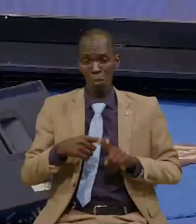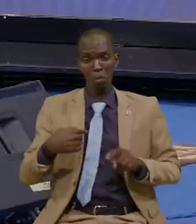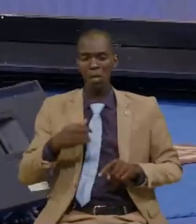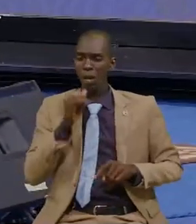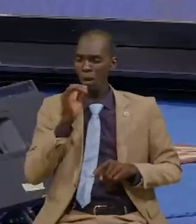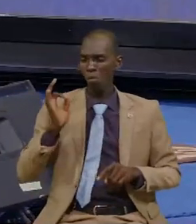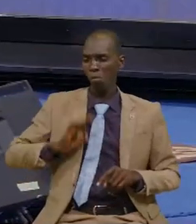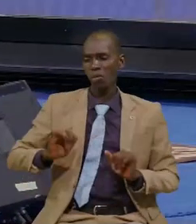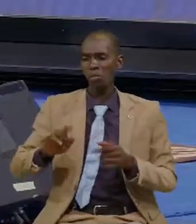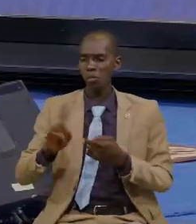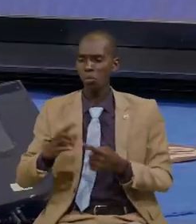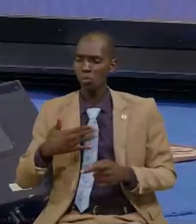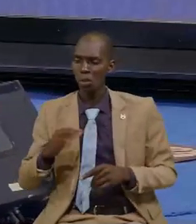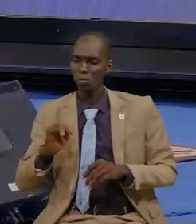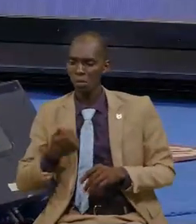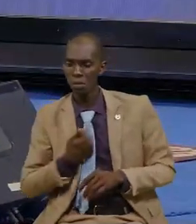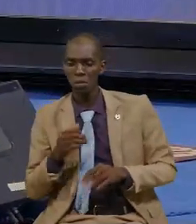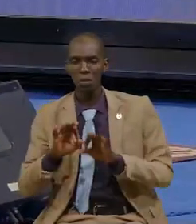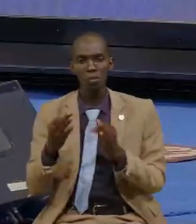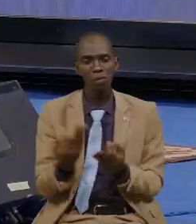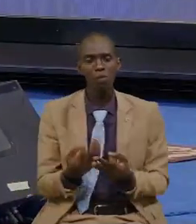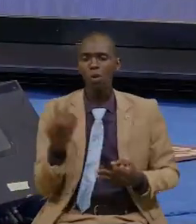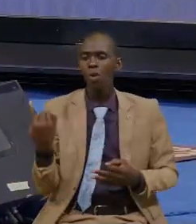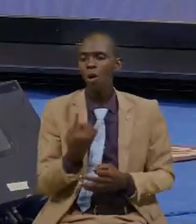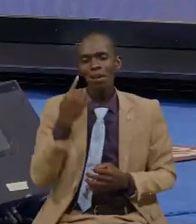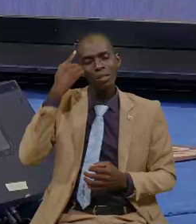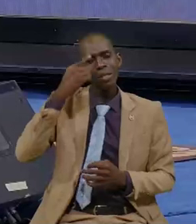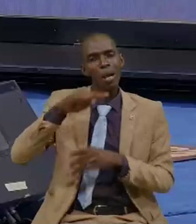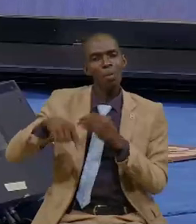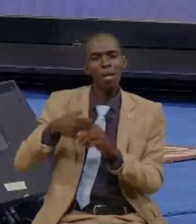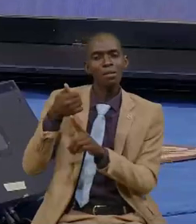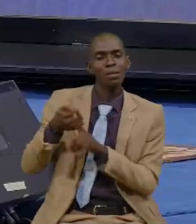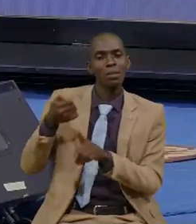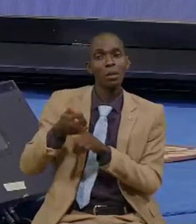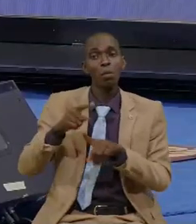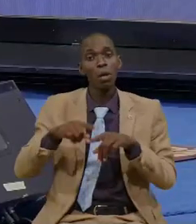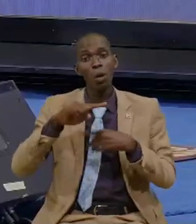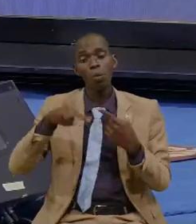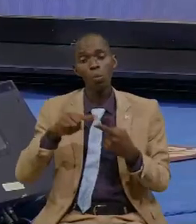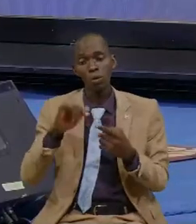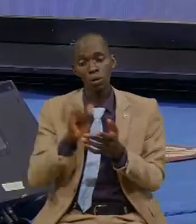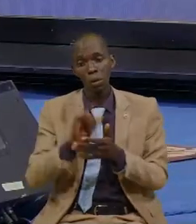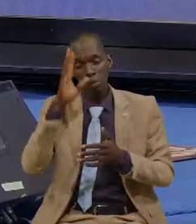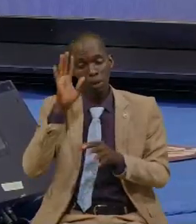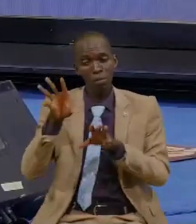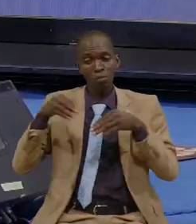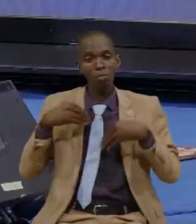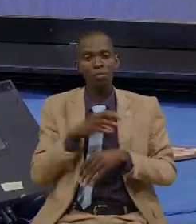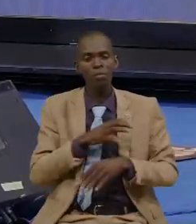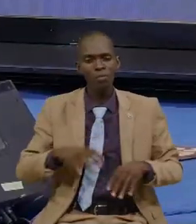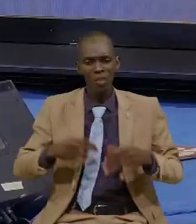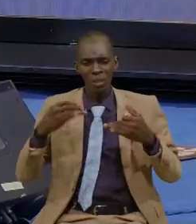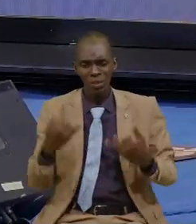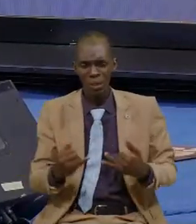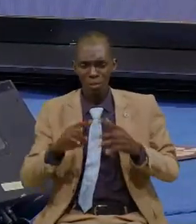fortuné. Alors, il ne fait que penser à lui-même. Mais maintenant que le salut est venu, alors il pensait aux gens